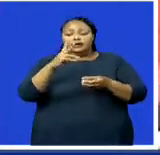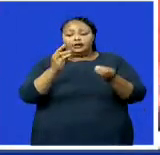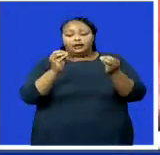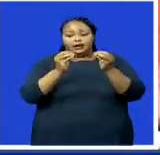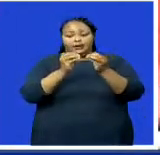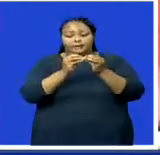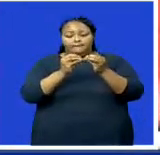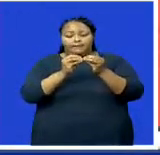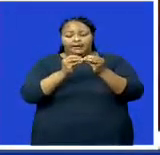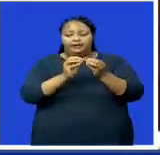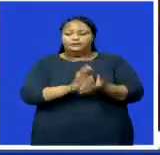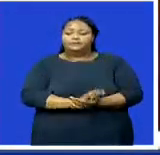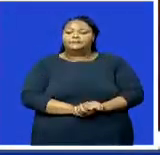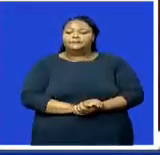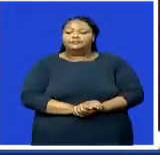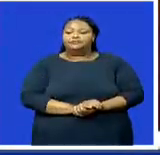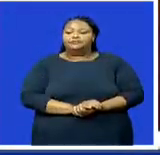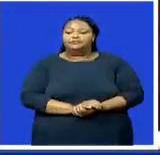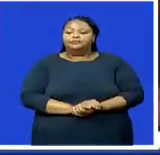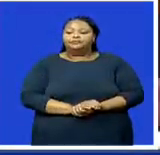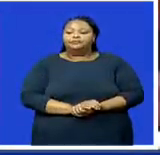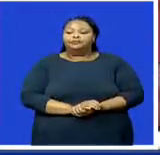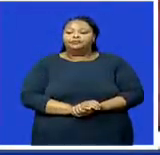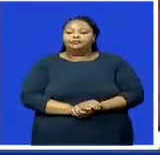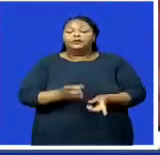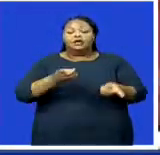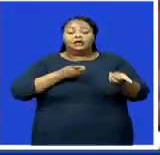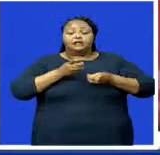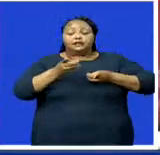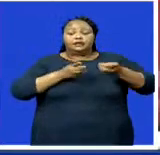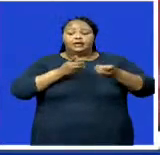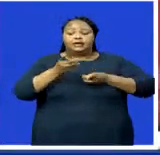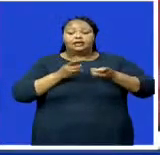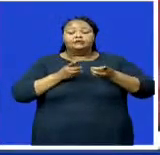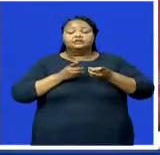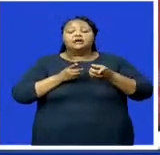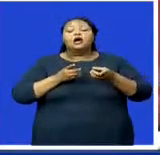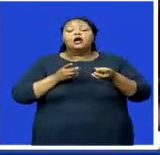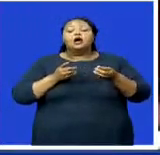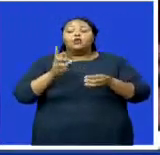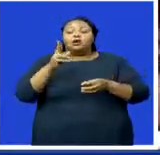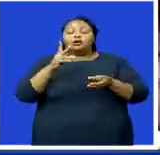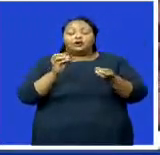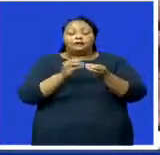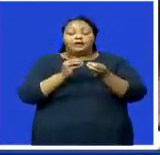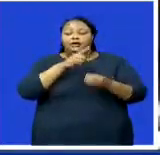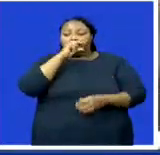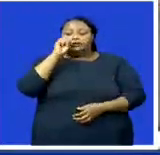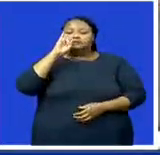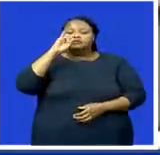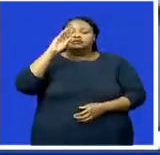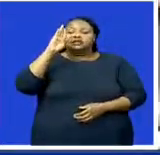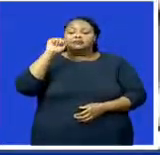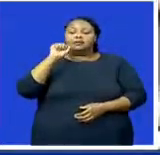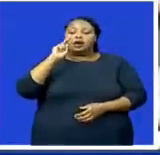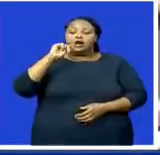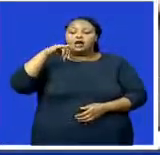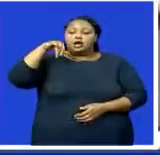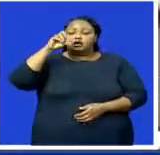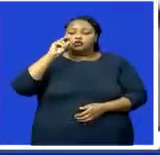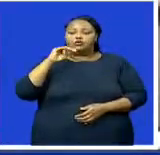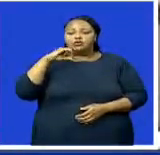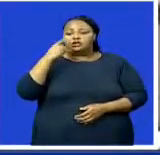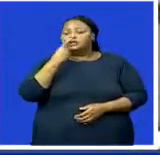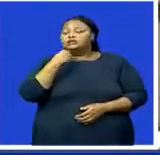yagogo. Umqondisi walo Mbalisi Banyoni uthi batawuchubeka nokubuka tidzingo tebantu labadzala belule isandla lapho kunesidzingo